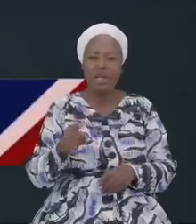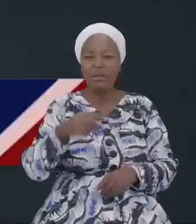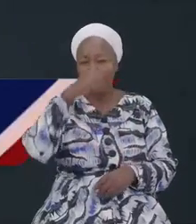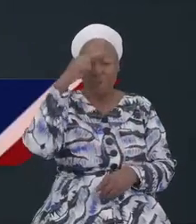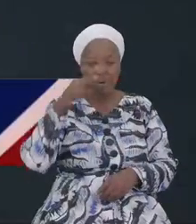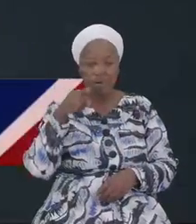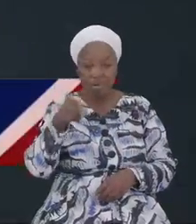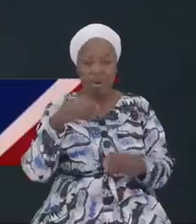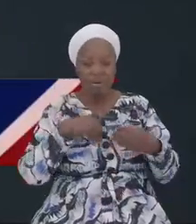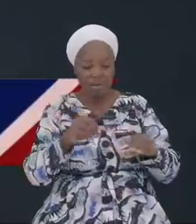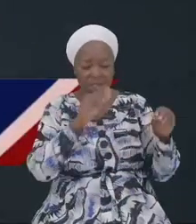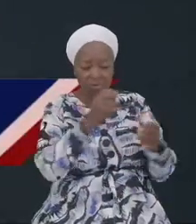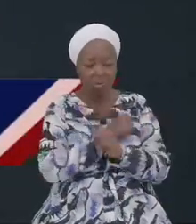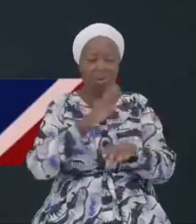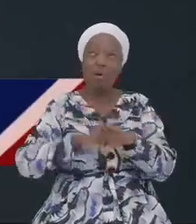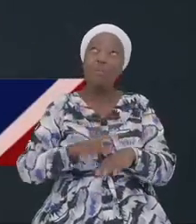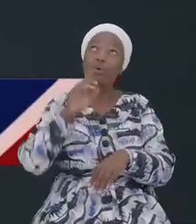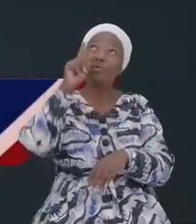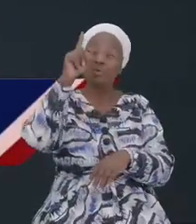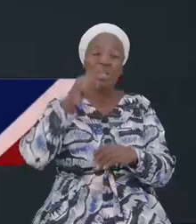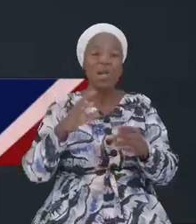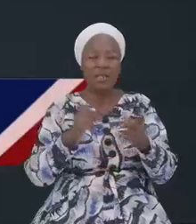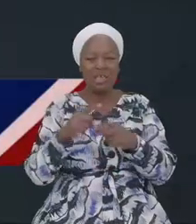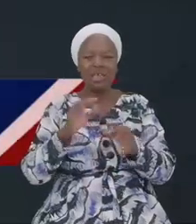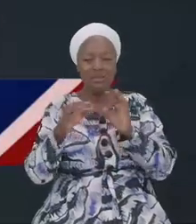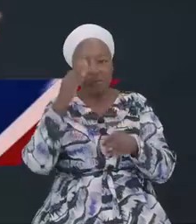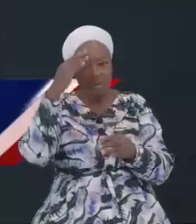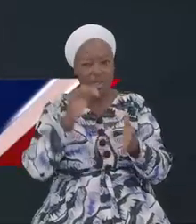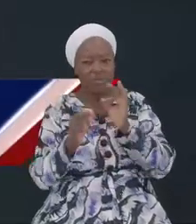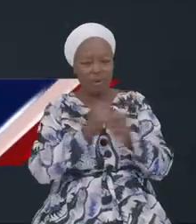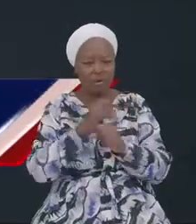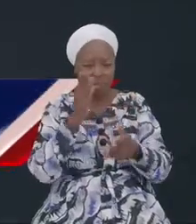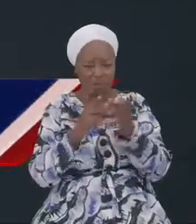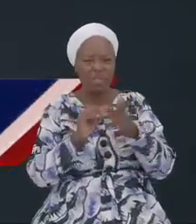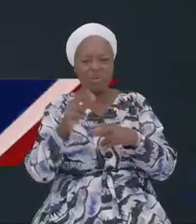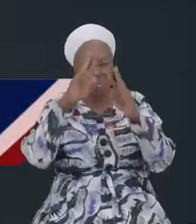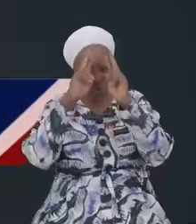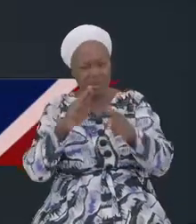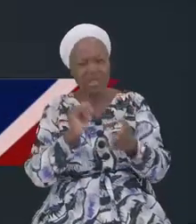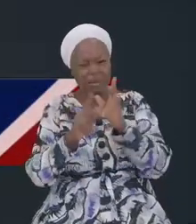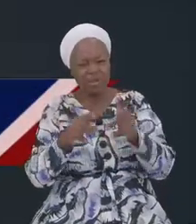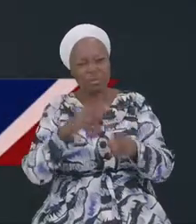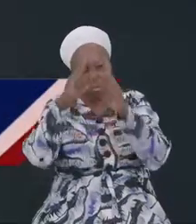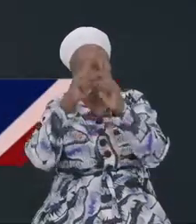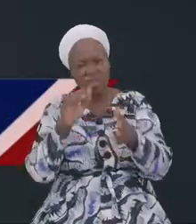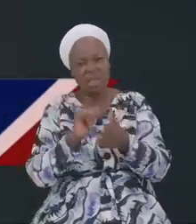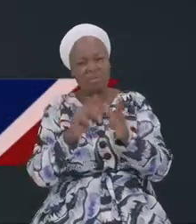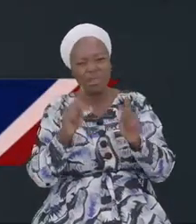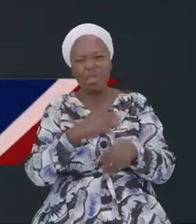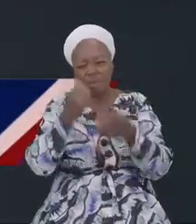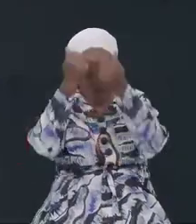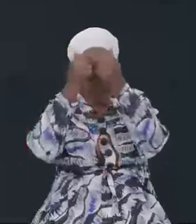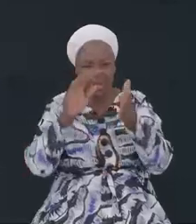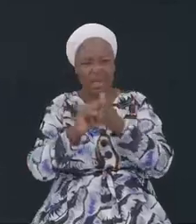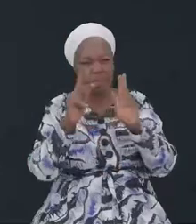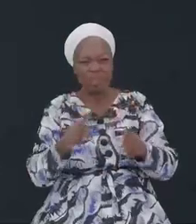Puisqu'il m'aime. Et parce que si vous aimez quelqu'un, vous allez le respecter, vous allez l'honorer, vous allez lui obéir. Nous